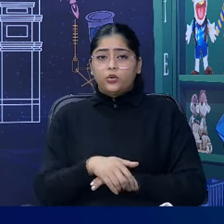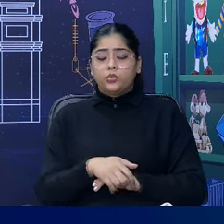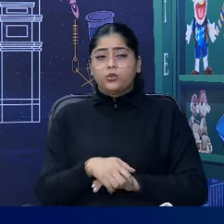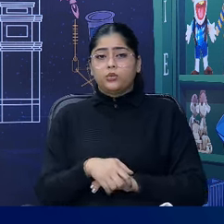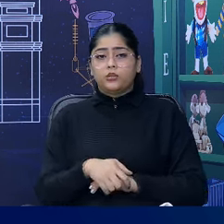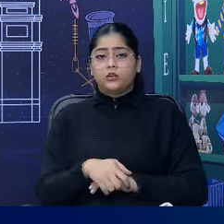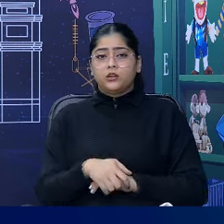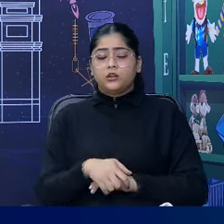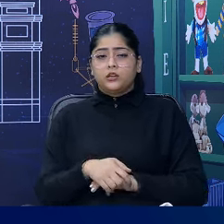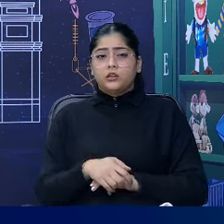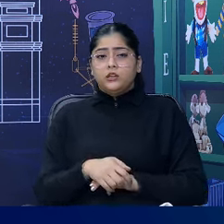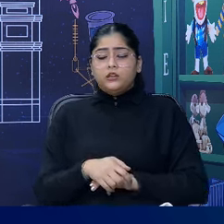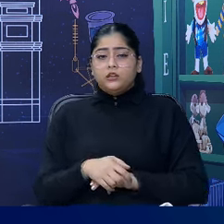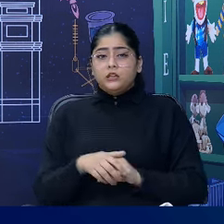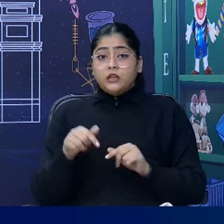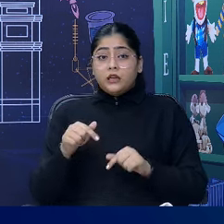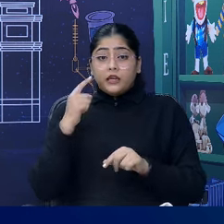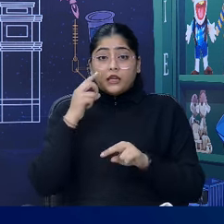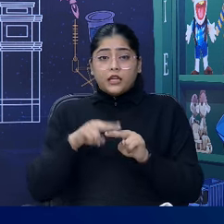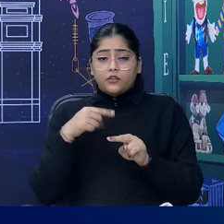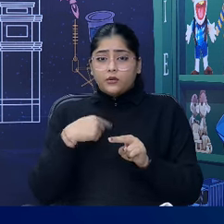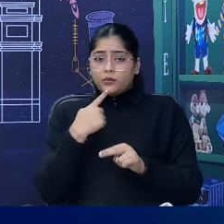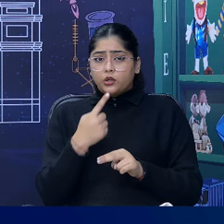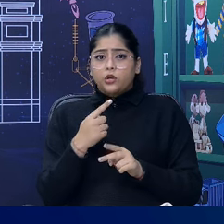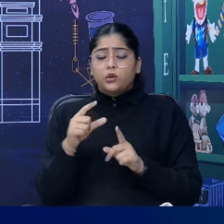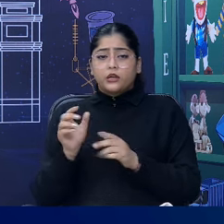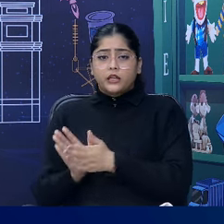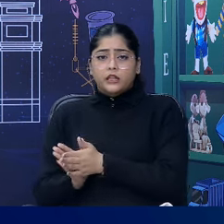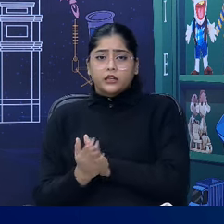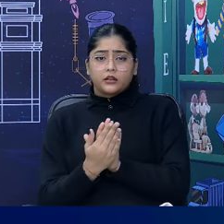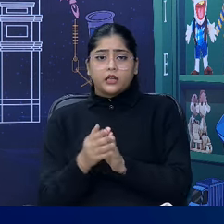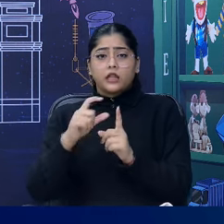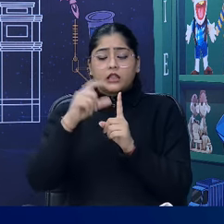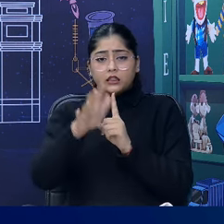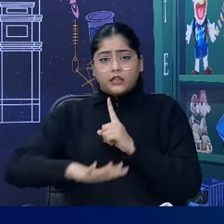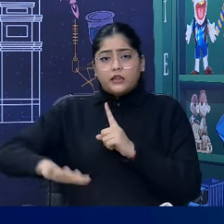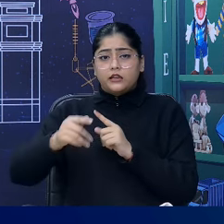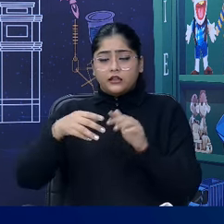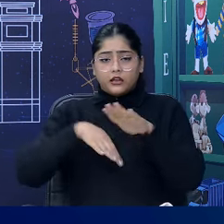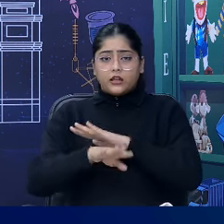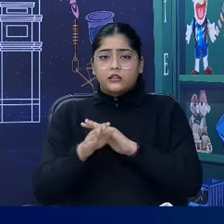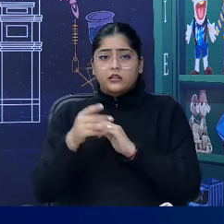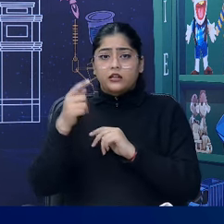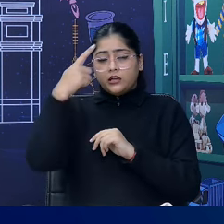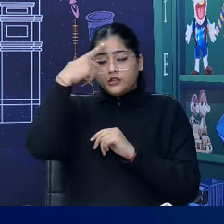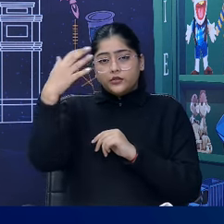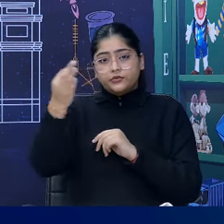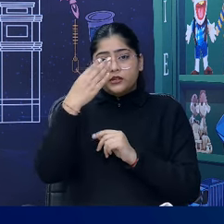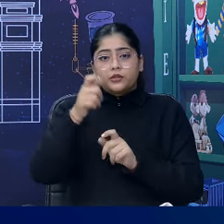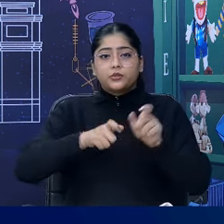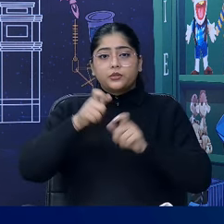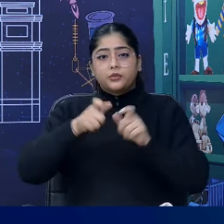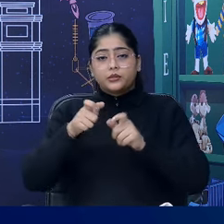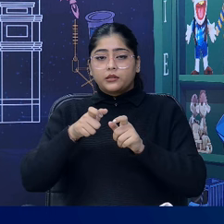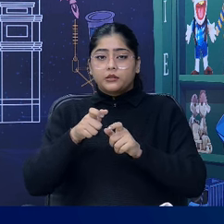say expert cricketers in Delhi, तो आपको क्या लगता है ये set होगा? मैम, मुझे लगता है ये